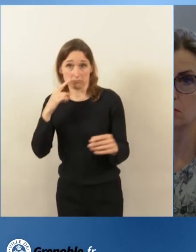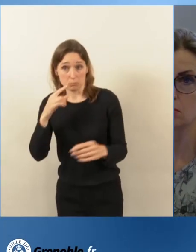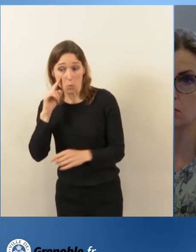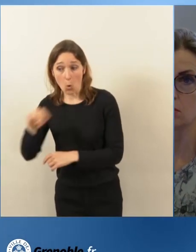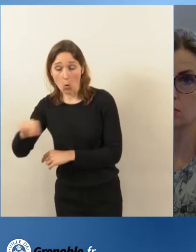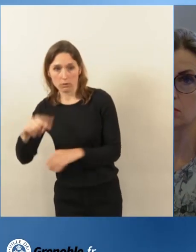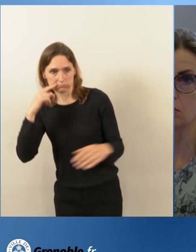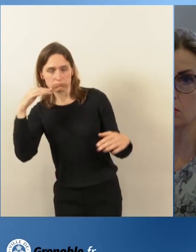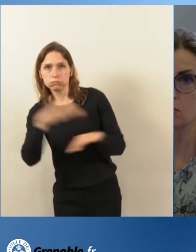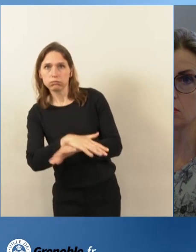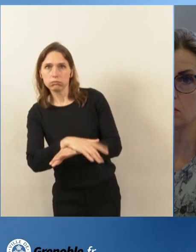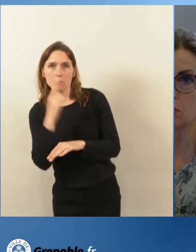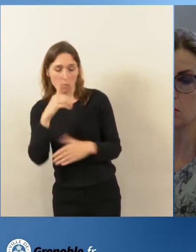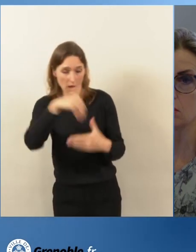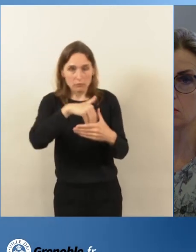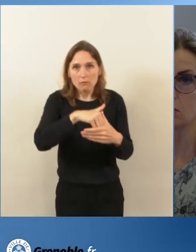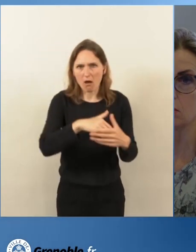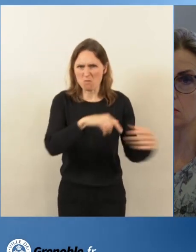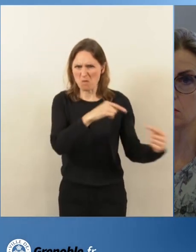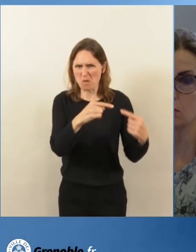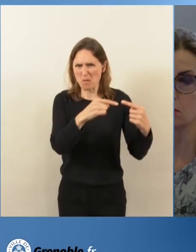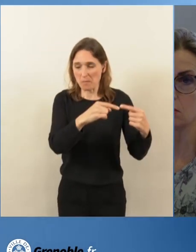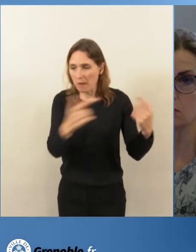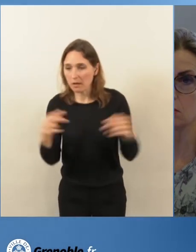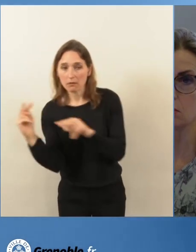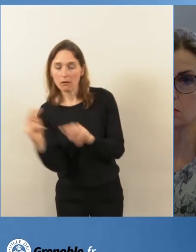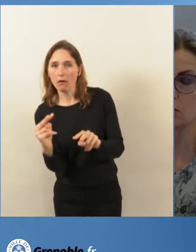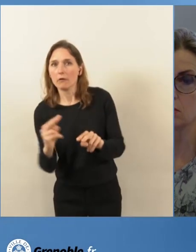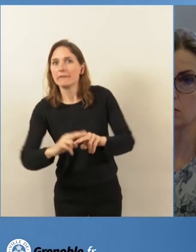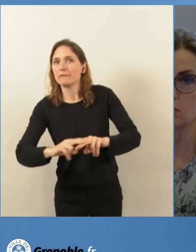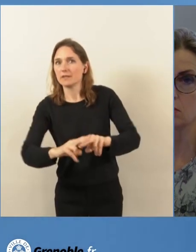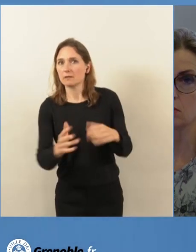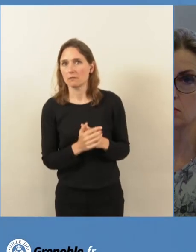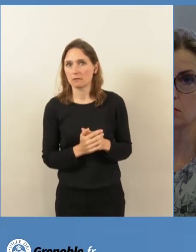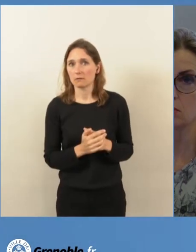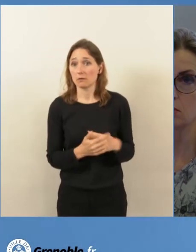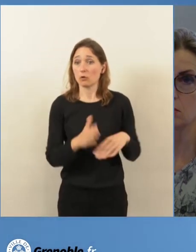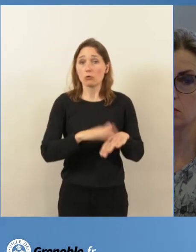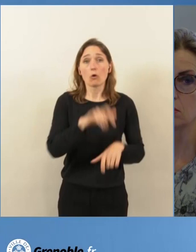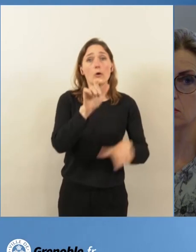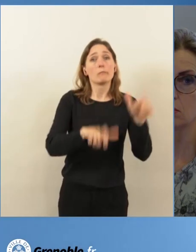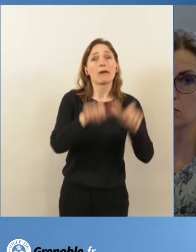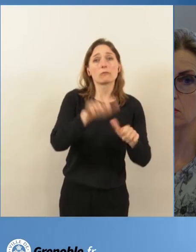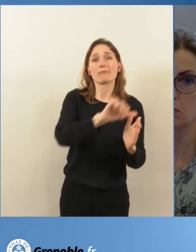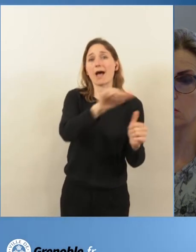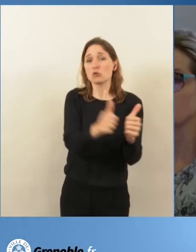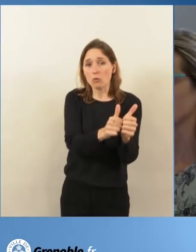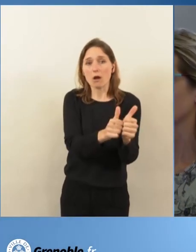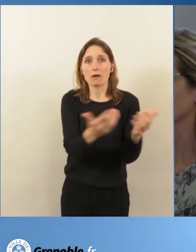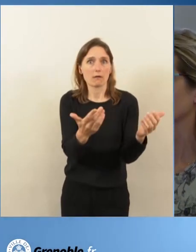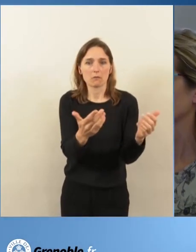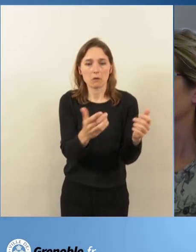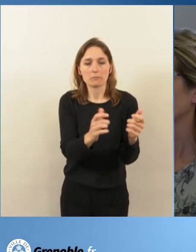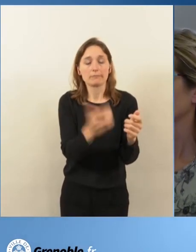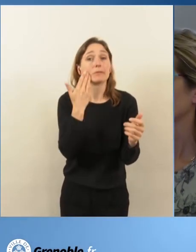conseil quand il s'agit de passer de les retirer de 50 à une cinquantaine d'organismes municipaux parce qu'on va